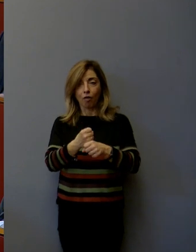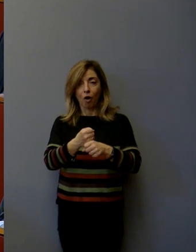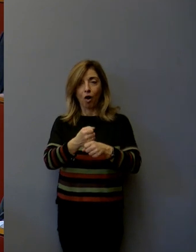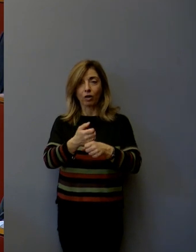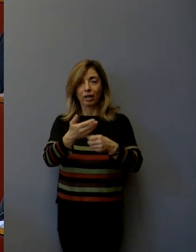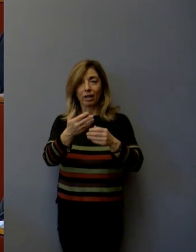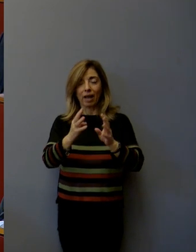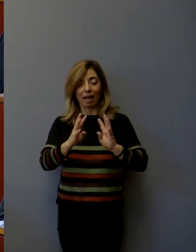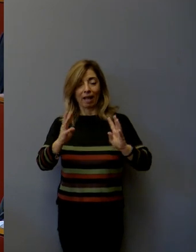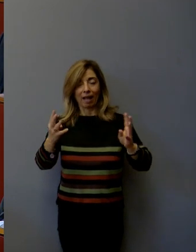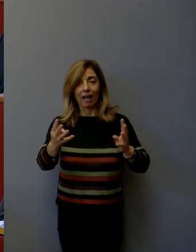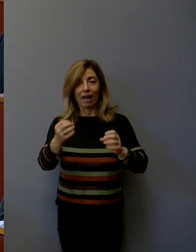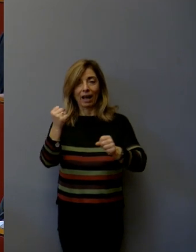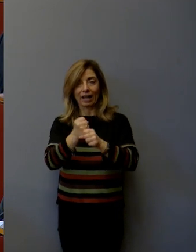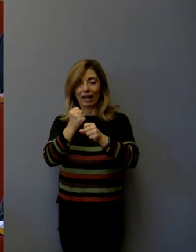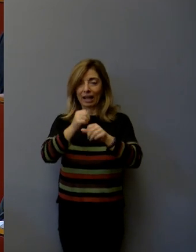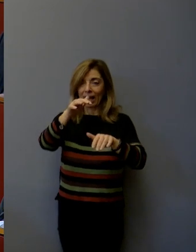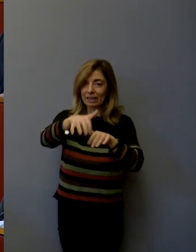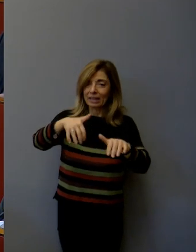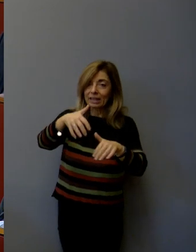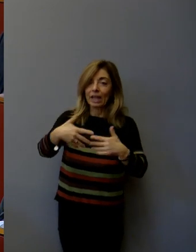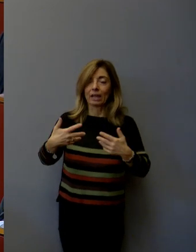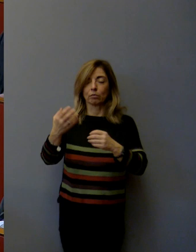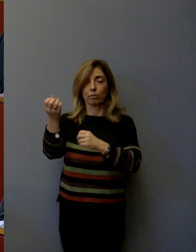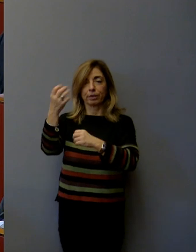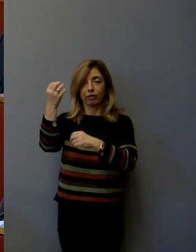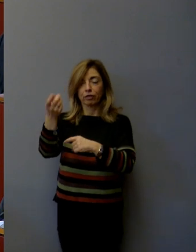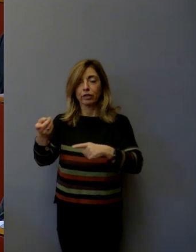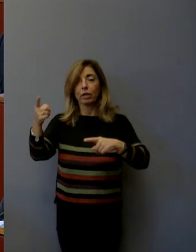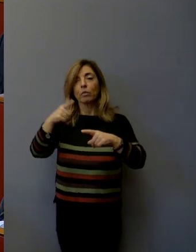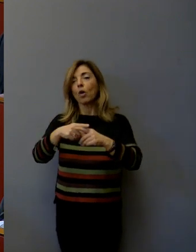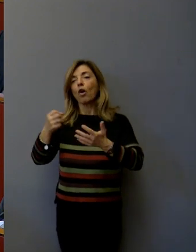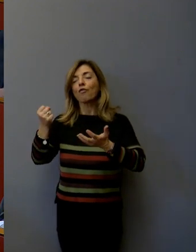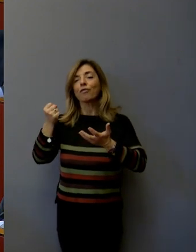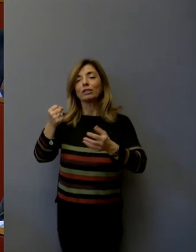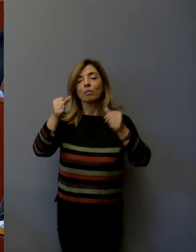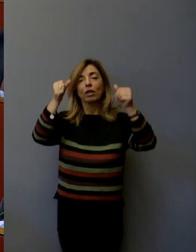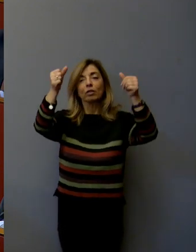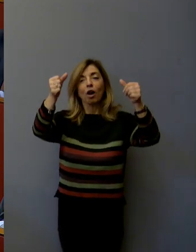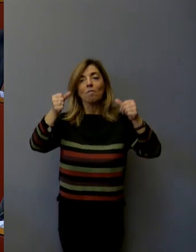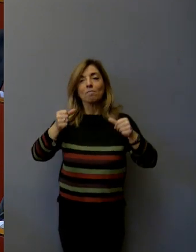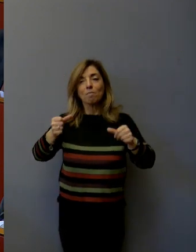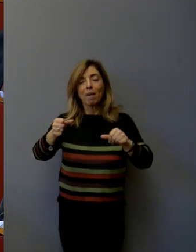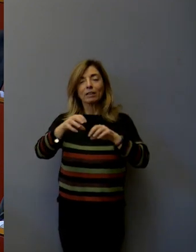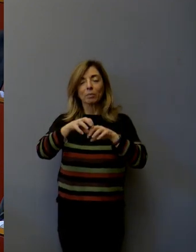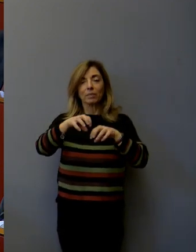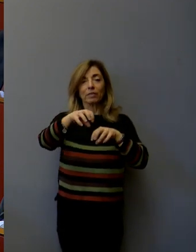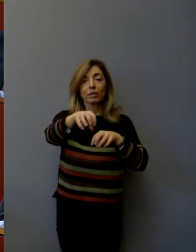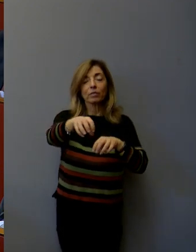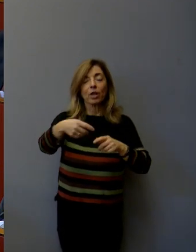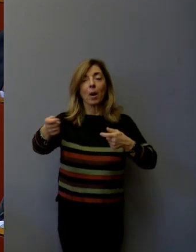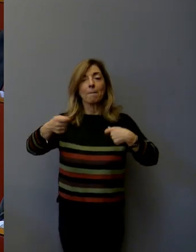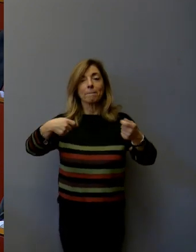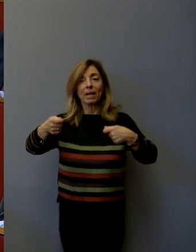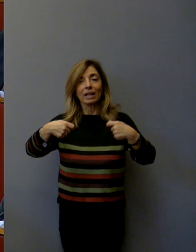ferrovie tutti gli investimenti del bando periferie mercato bovicolo la sistemazione di